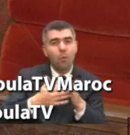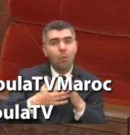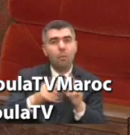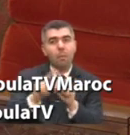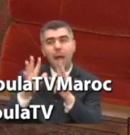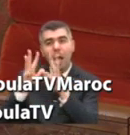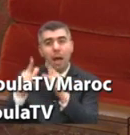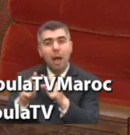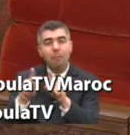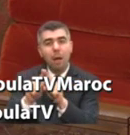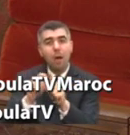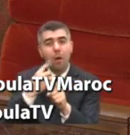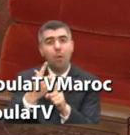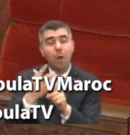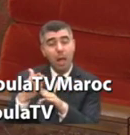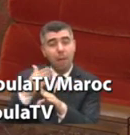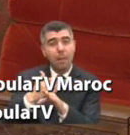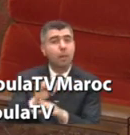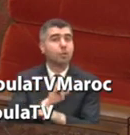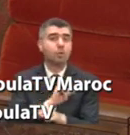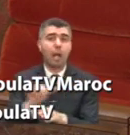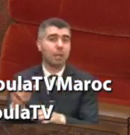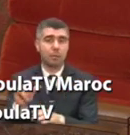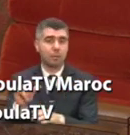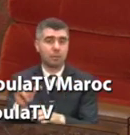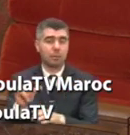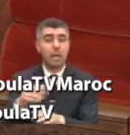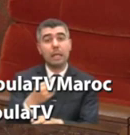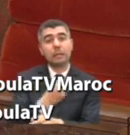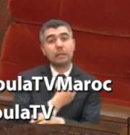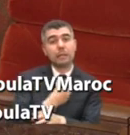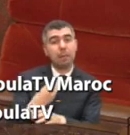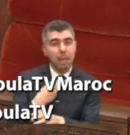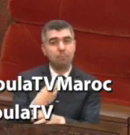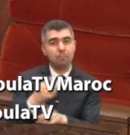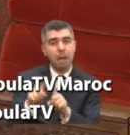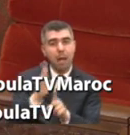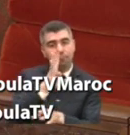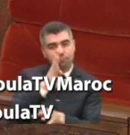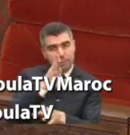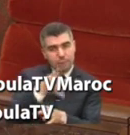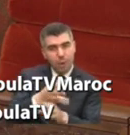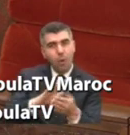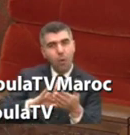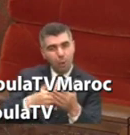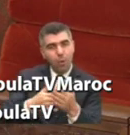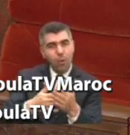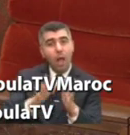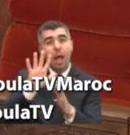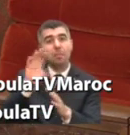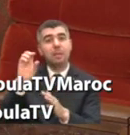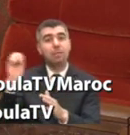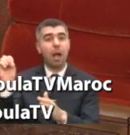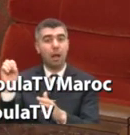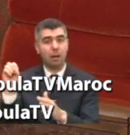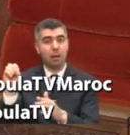ارقام قياسيه بالمقابل مع السابق. فيما يتعلق بالاطباء، اطباء العامون هذه السنة ولو حلينا 500 منصب ما